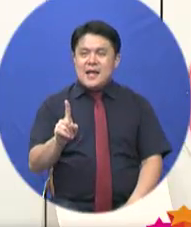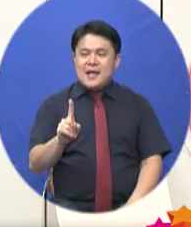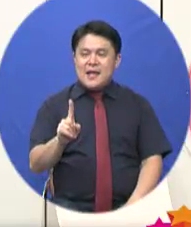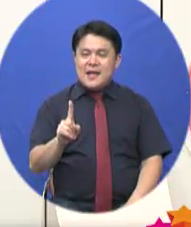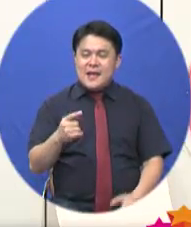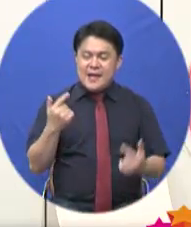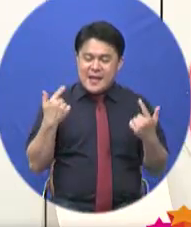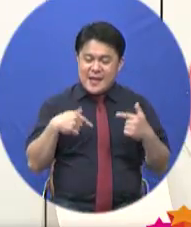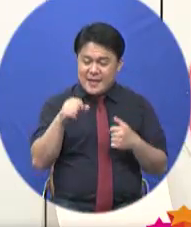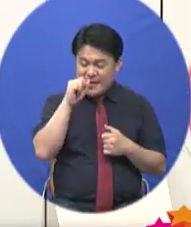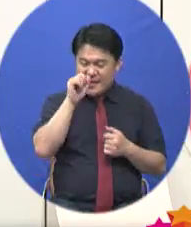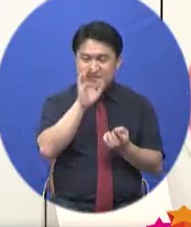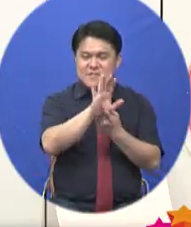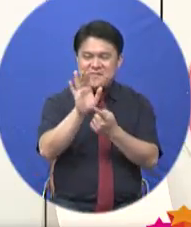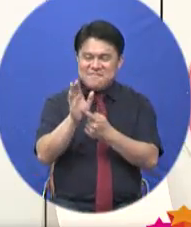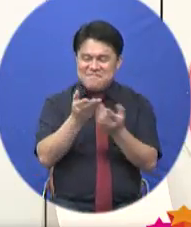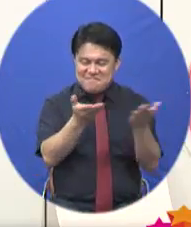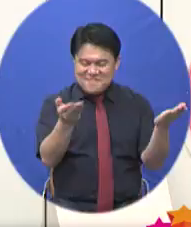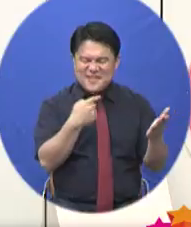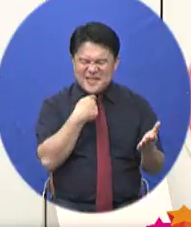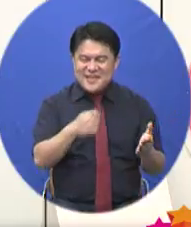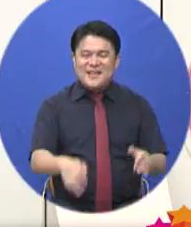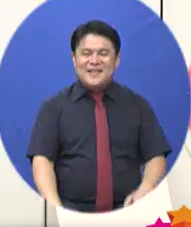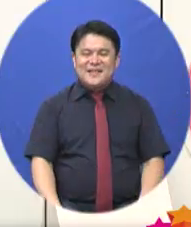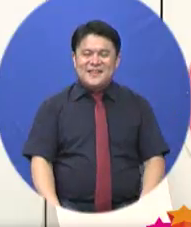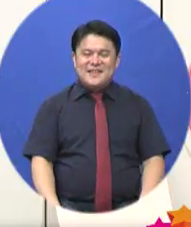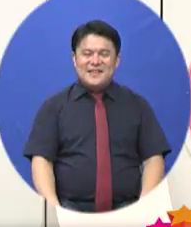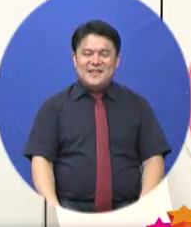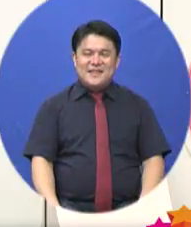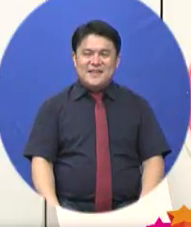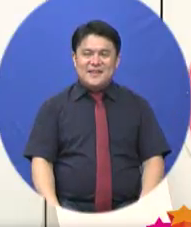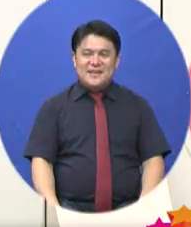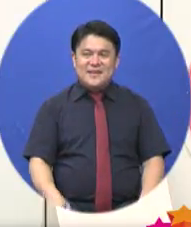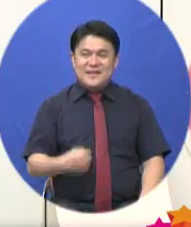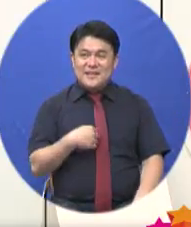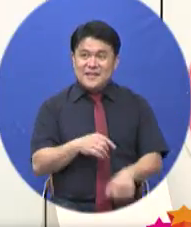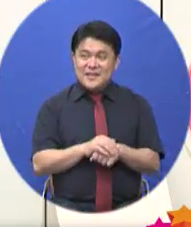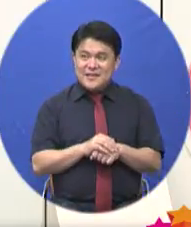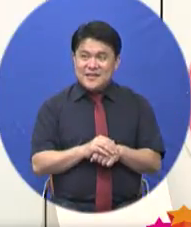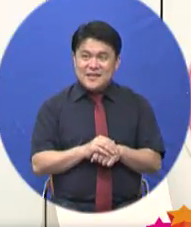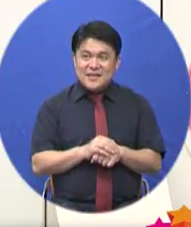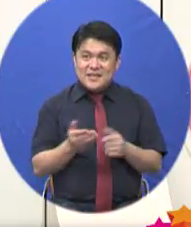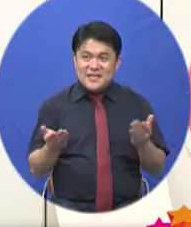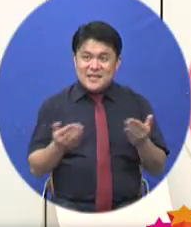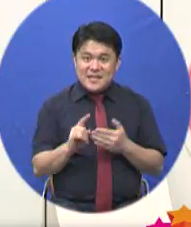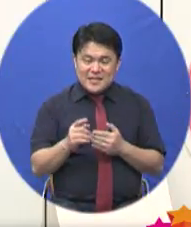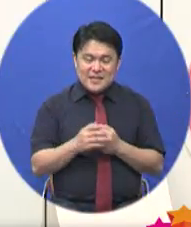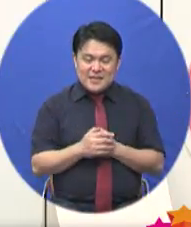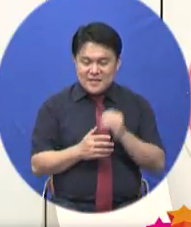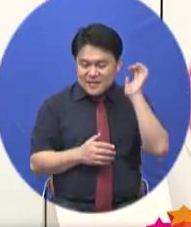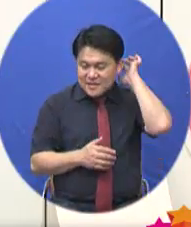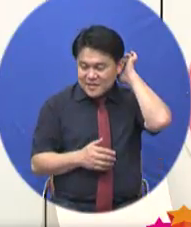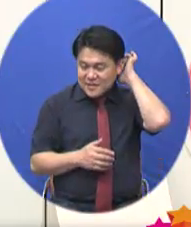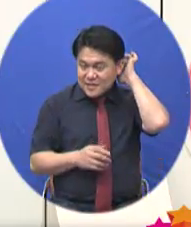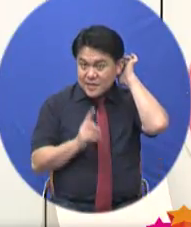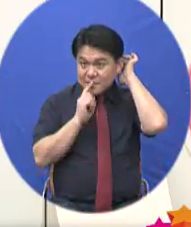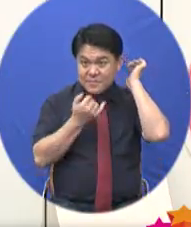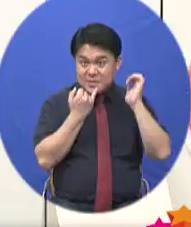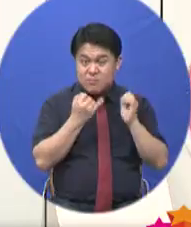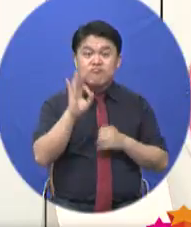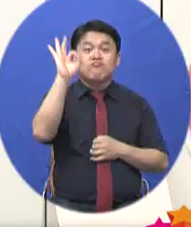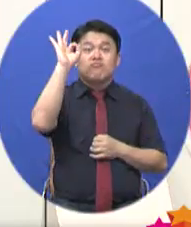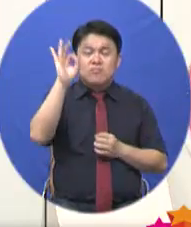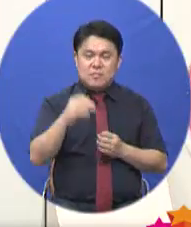해서 많이 선전도 했어요. 감사합니다. 나 지금 자고 하고 있는 거는 창업은 네. 얘기해도 돼요?